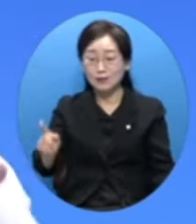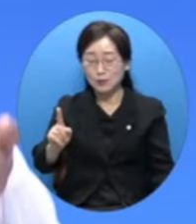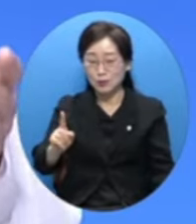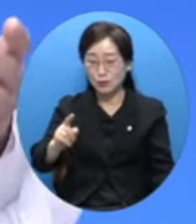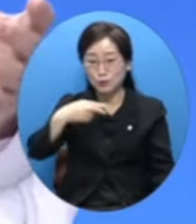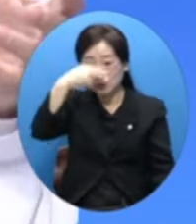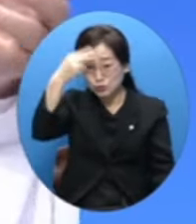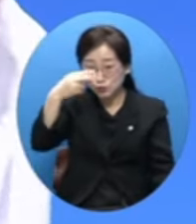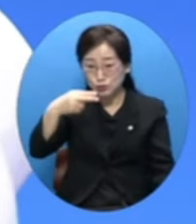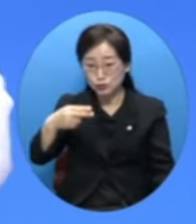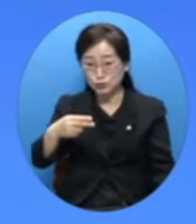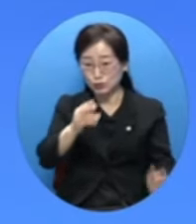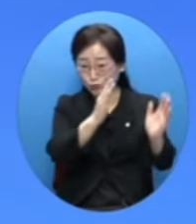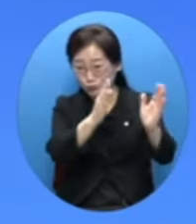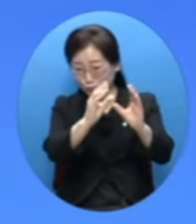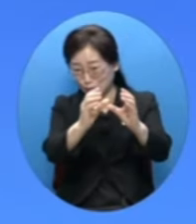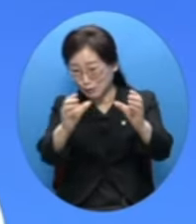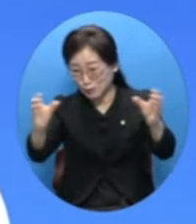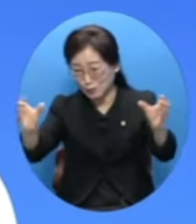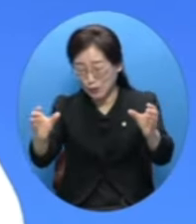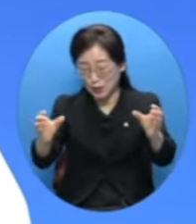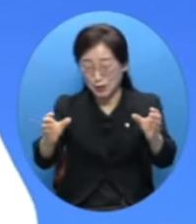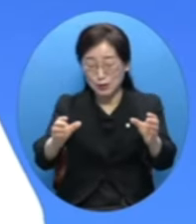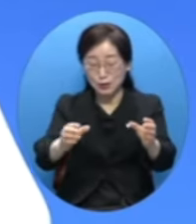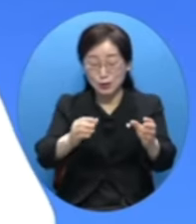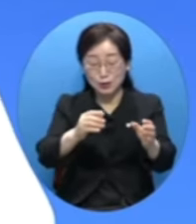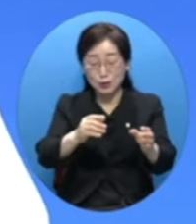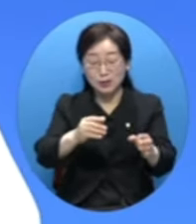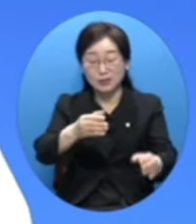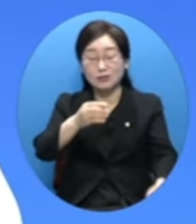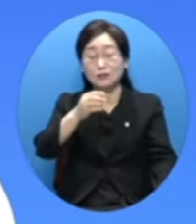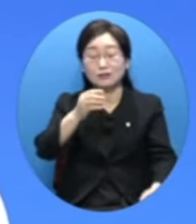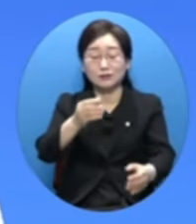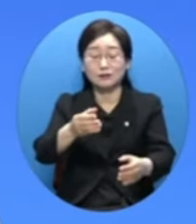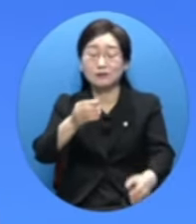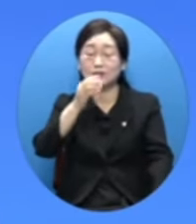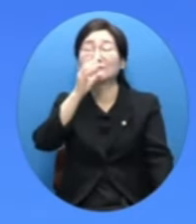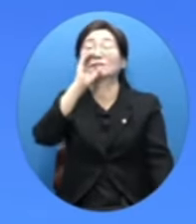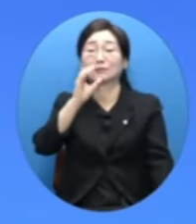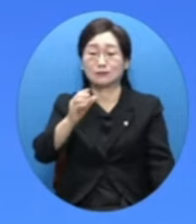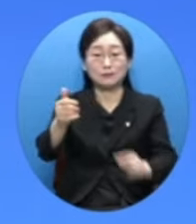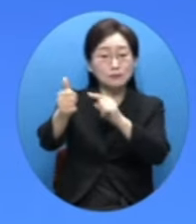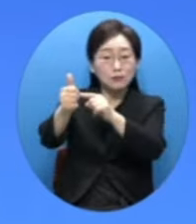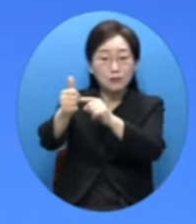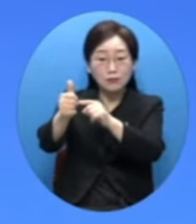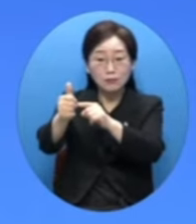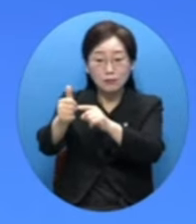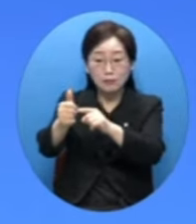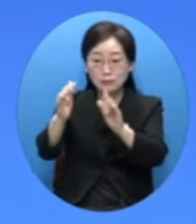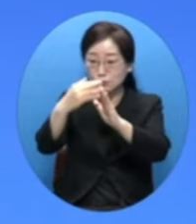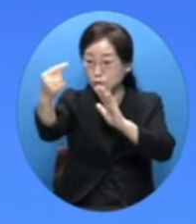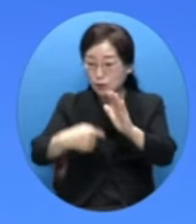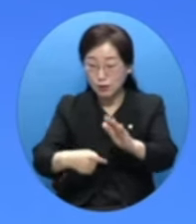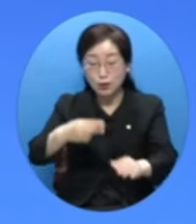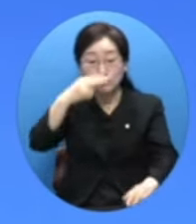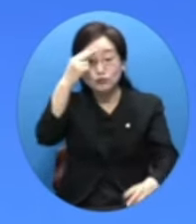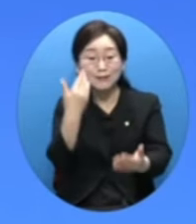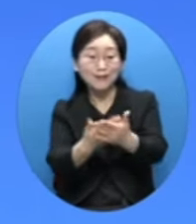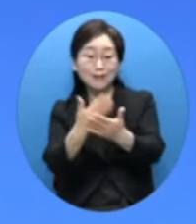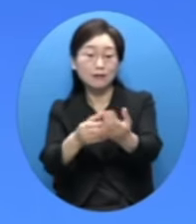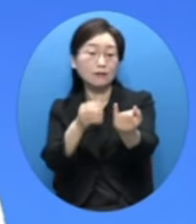술을 진열해 놓은 것을 술병을 들고 와서 술을 마실 그 남편이 그날따라 집에 들어서 술을 찾지